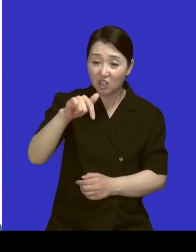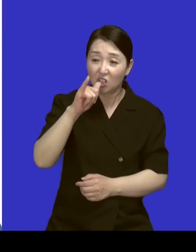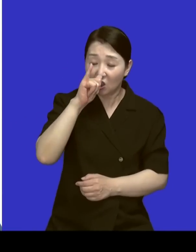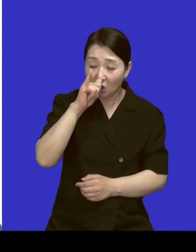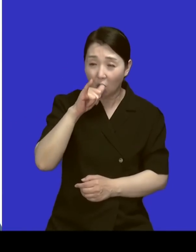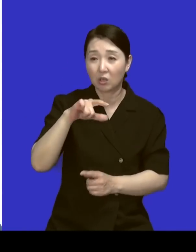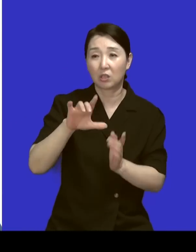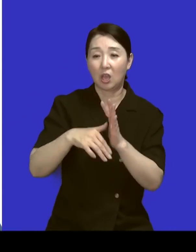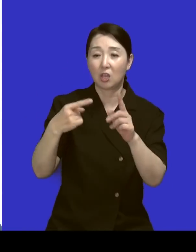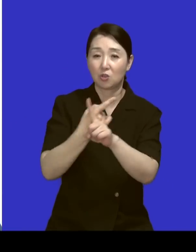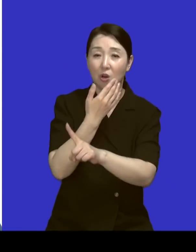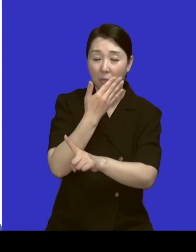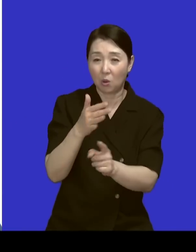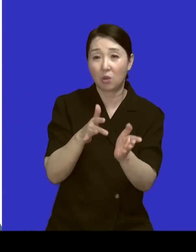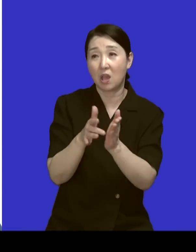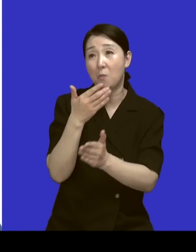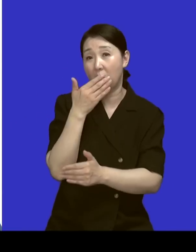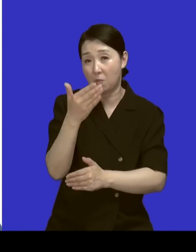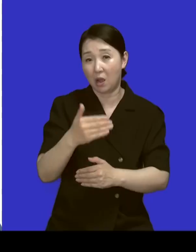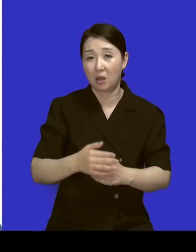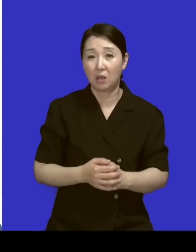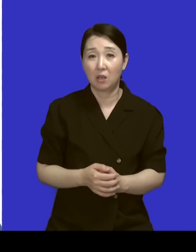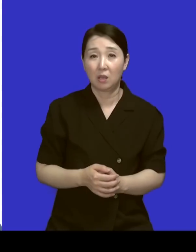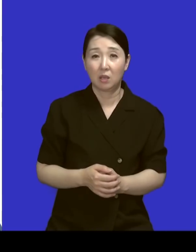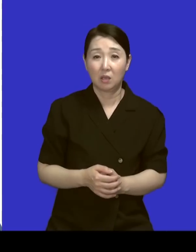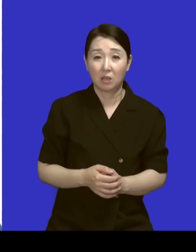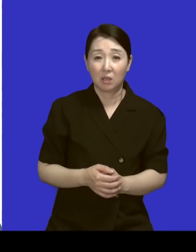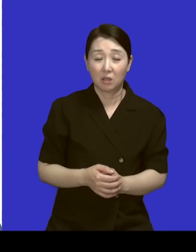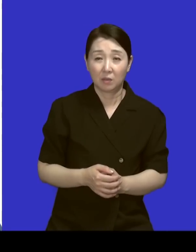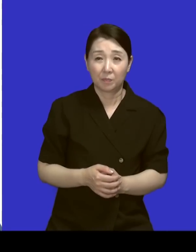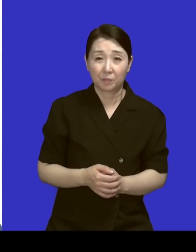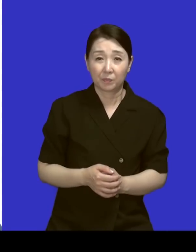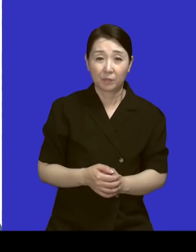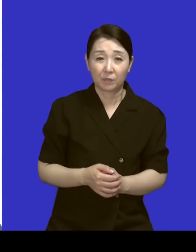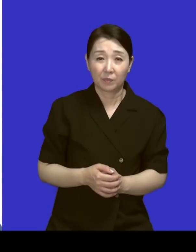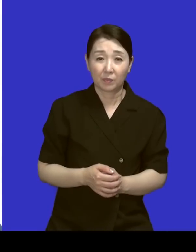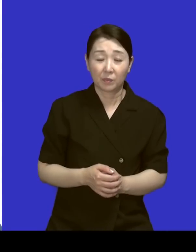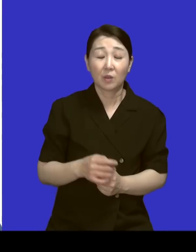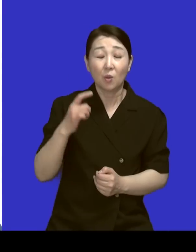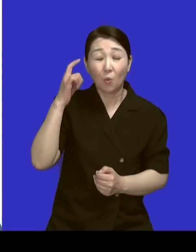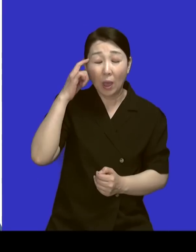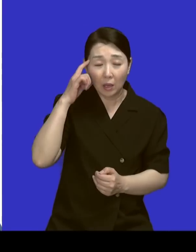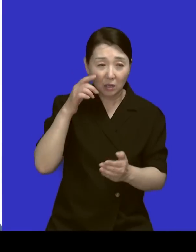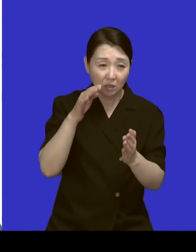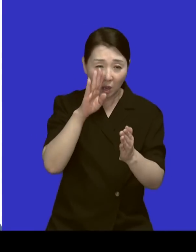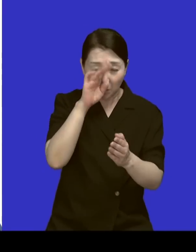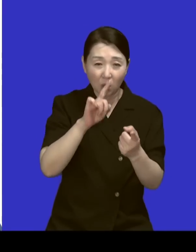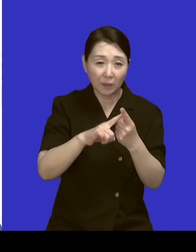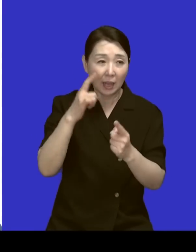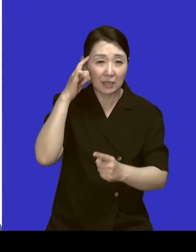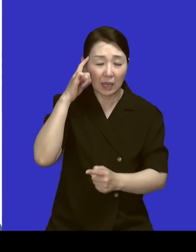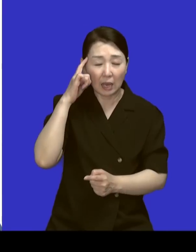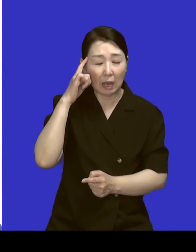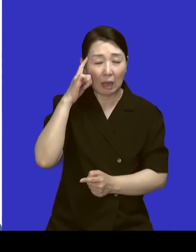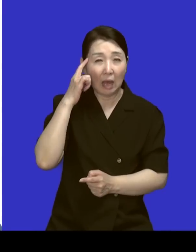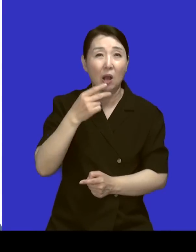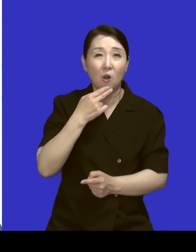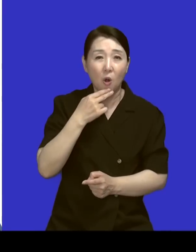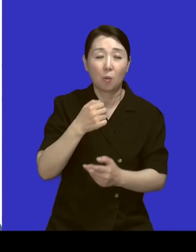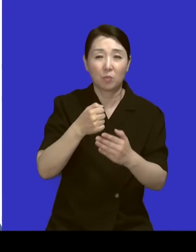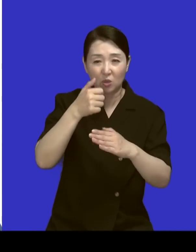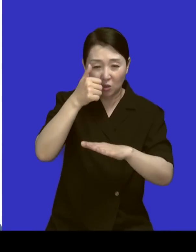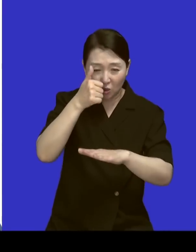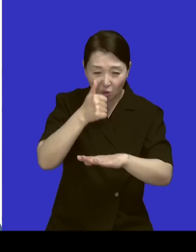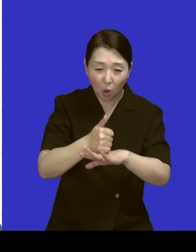먹을 텐데 그 병식이 없으니까 사회에서 심어주는 그런 부정적인 낙인과 편견을 피하고 싶으니까 네. 병원에도 가지